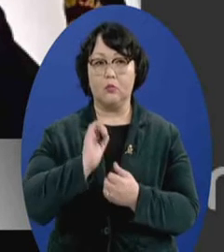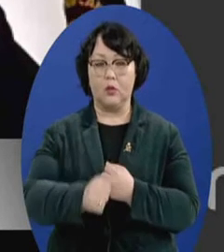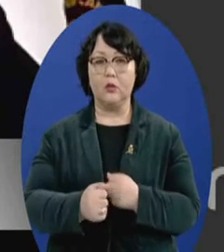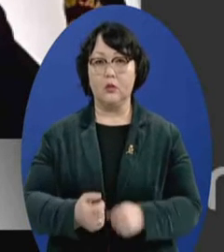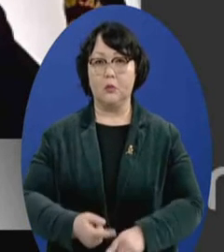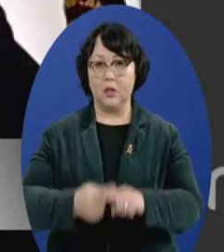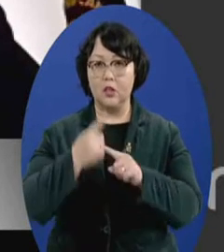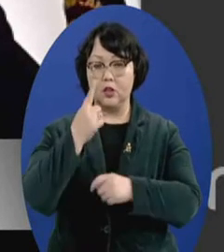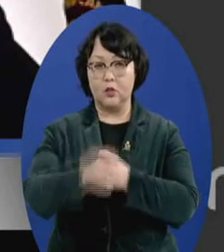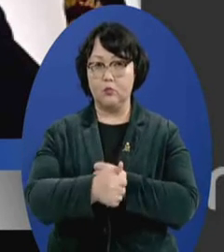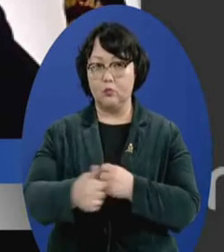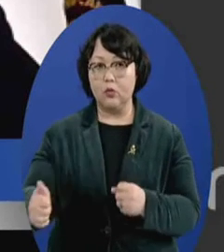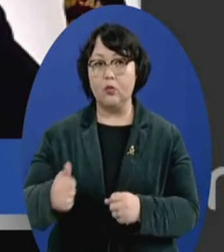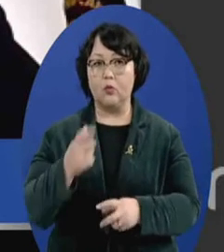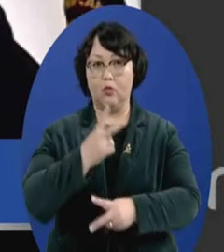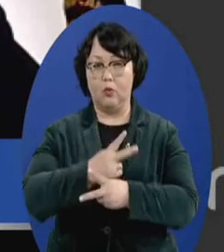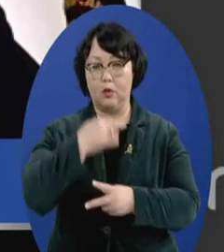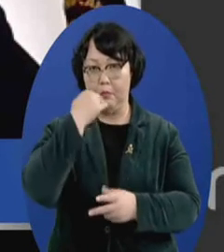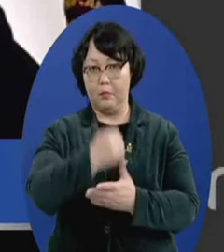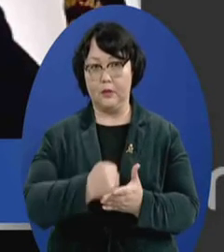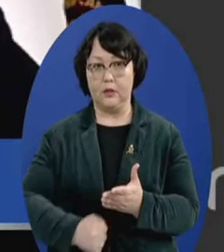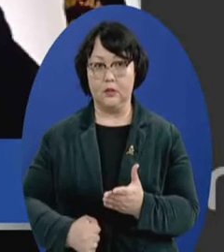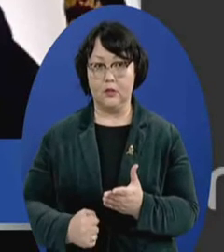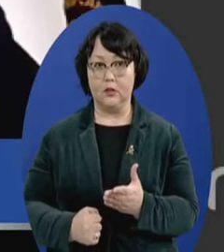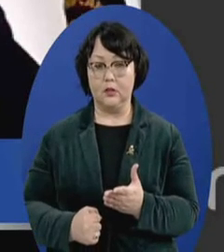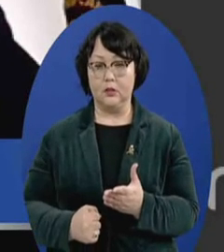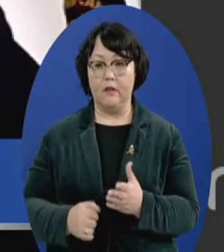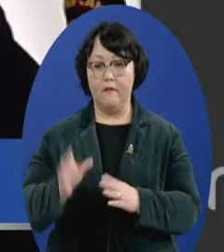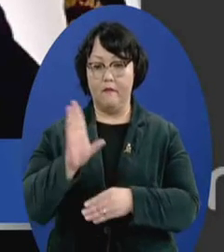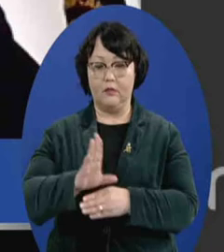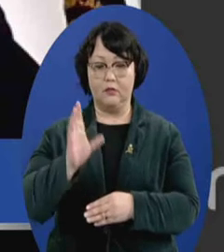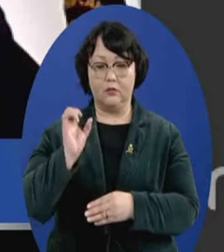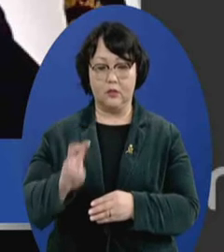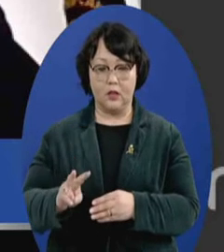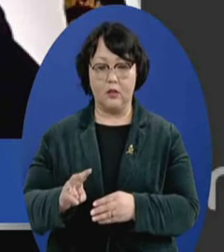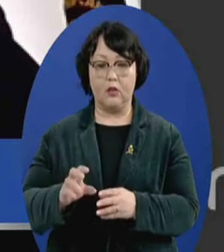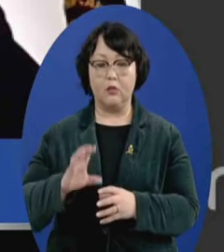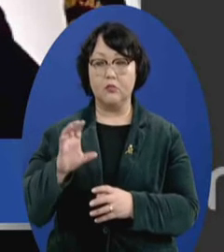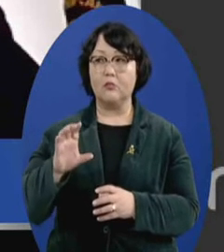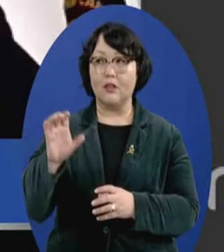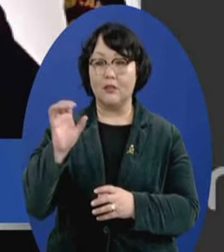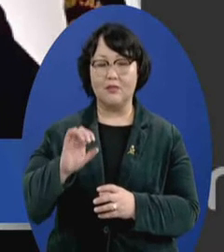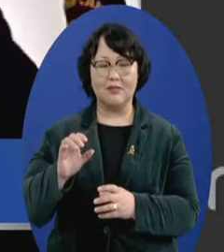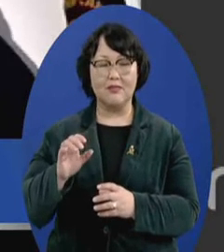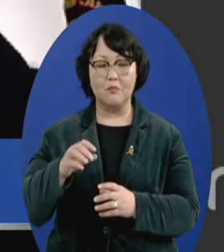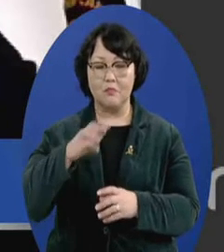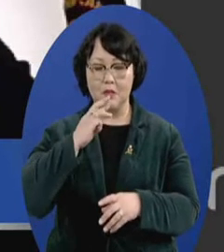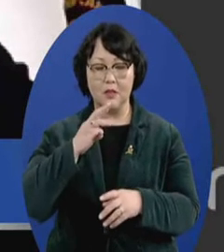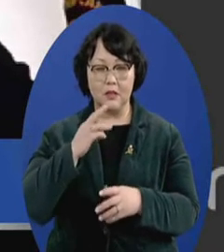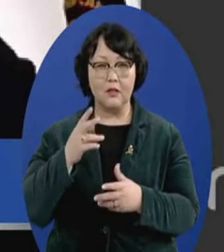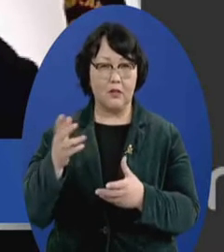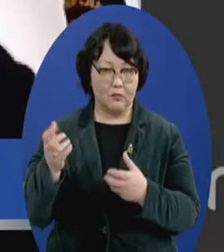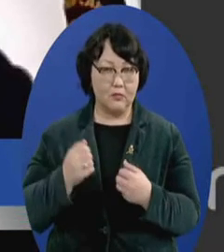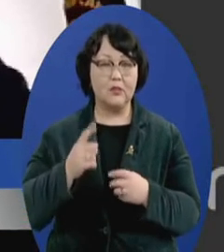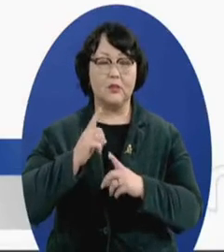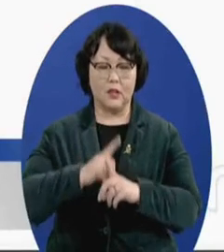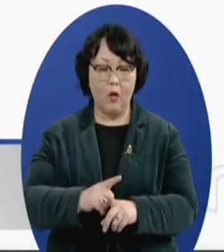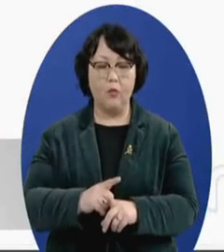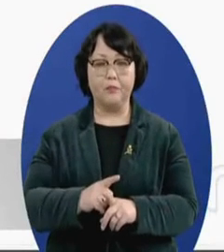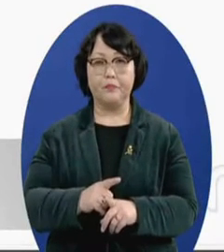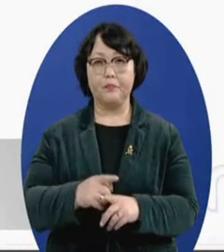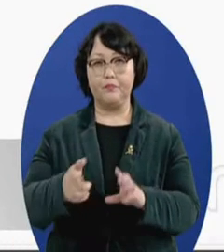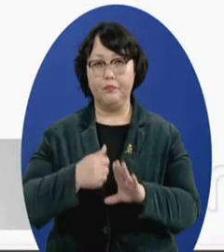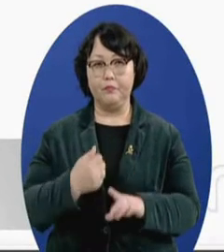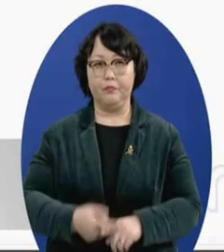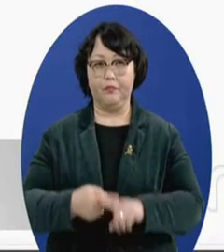бид 2017 онд хуулиа баталчихсан. Олон улсын валютын сангийн өргөсөн хөтөлбөрт орохын тулд бид маш олон татварыг нэмсэн.